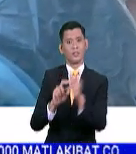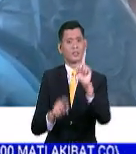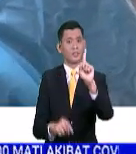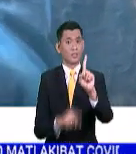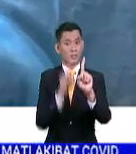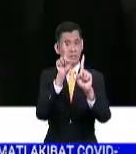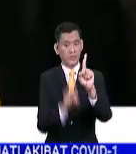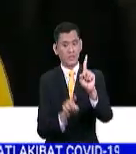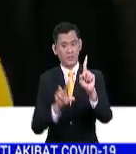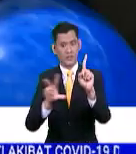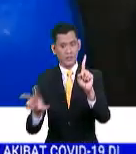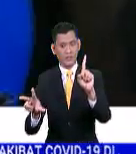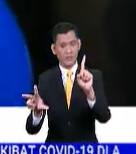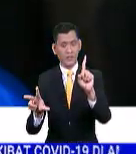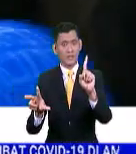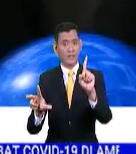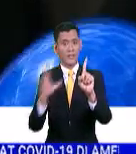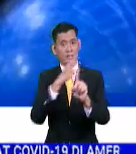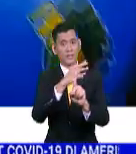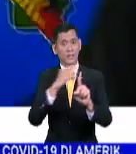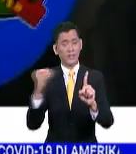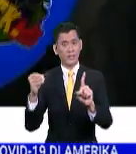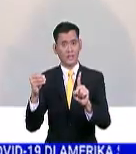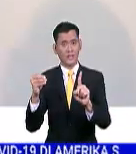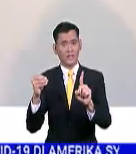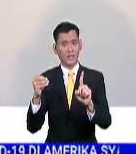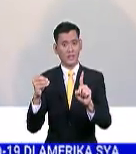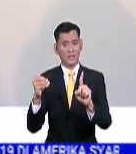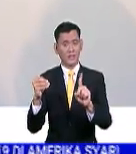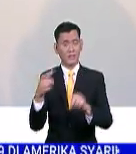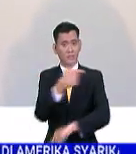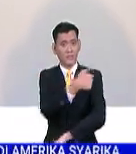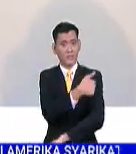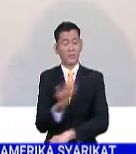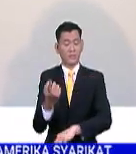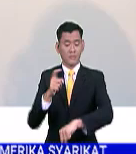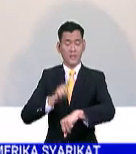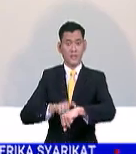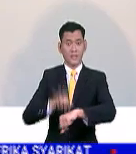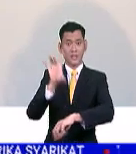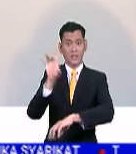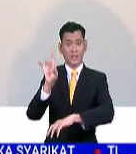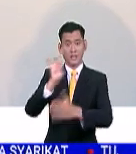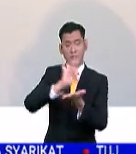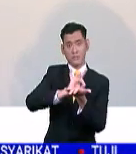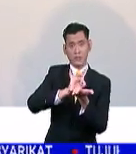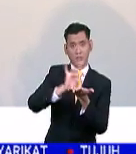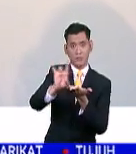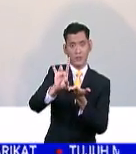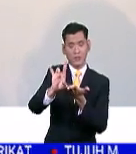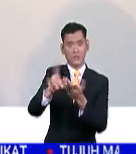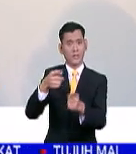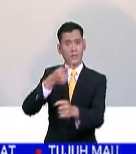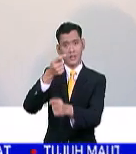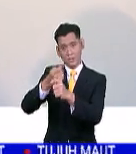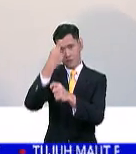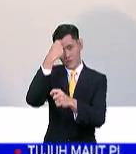daripada dos dewasa dan selama masa 8 minggu ditetapkan jawatan kuasa vaksin pada